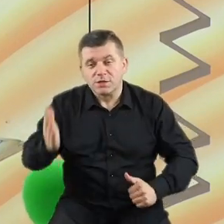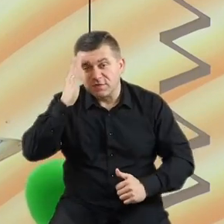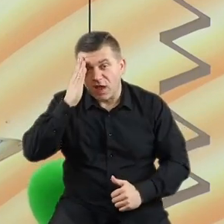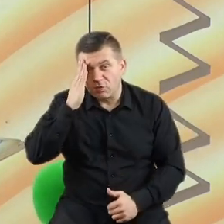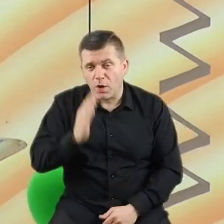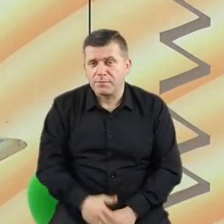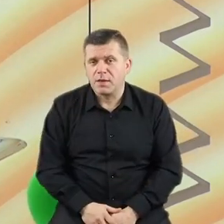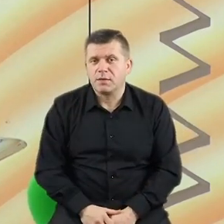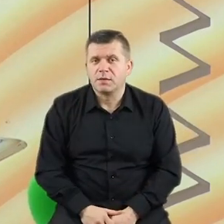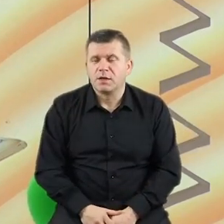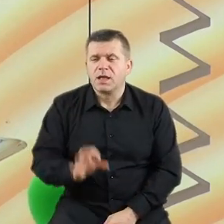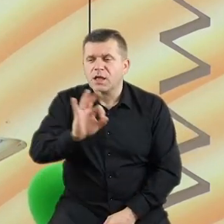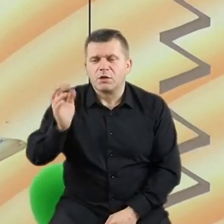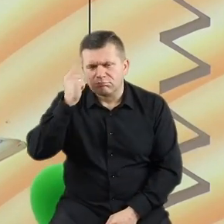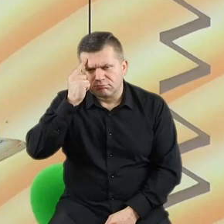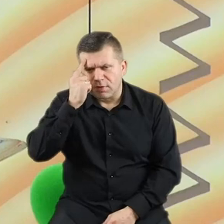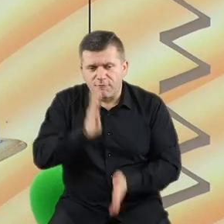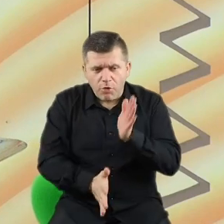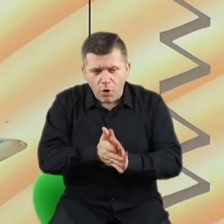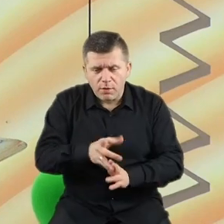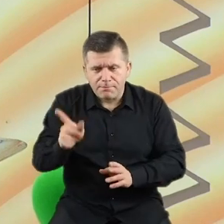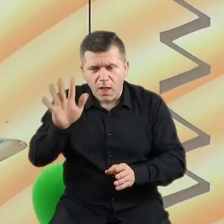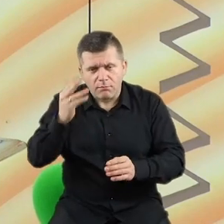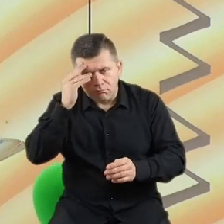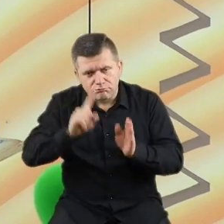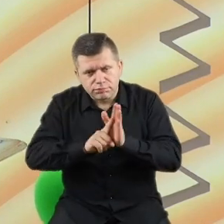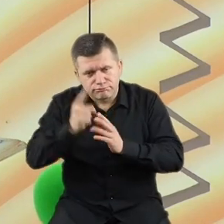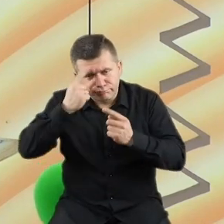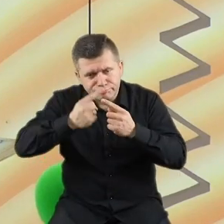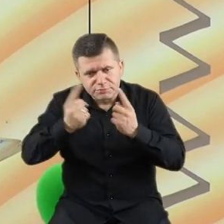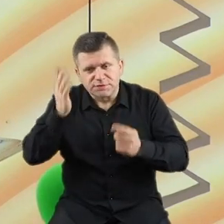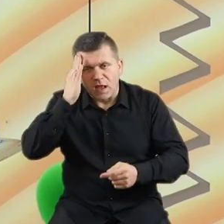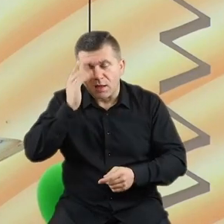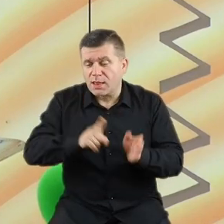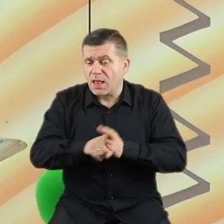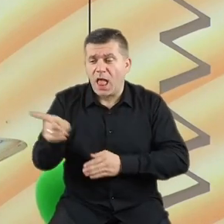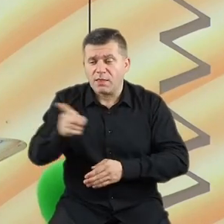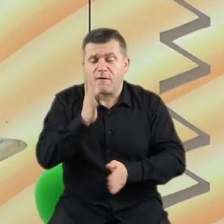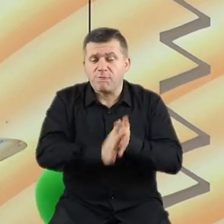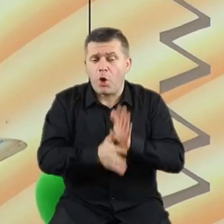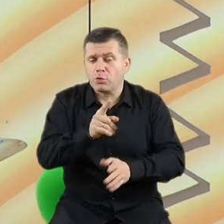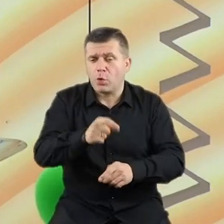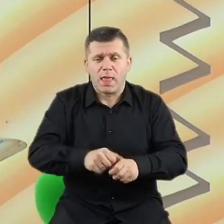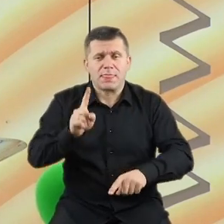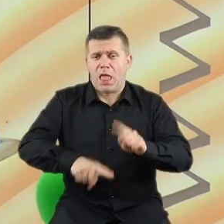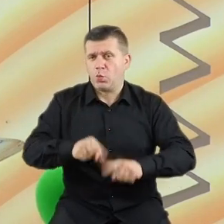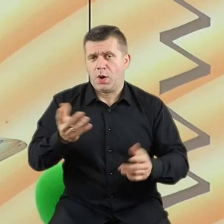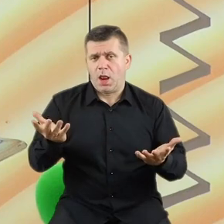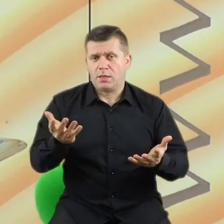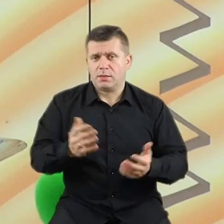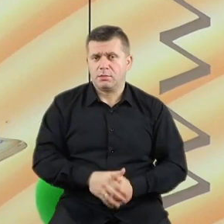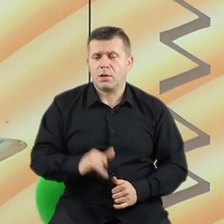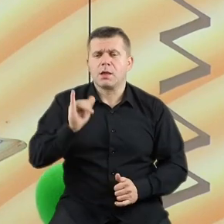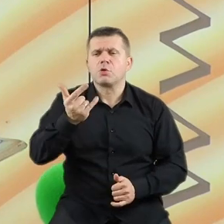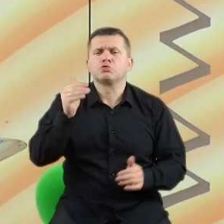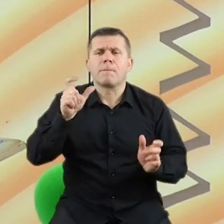bardzo, natomiast świadomość ich rodzi się wraz z wojną. I dla nich wojna jest naturalnym stanem. W związku z tym, o czym